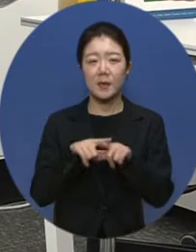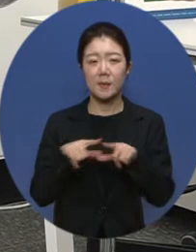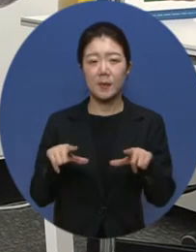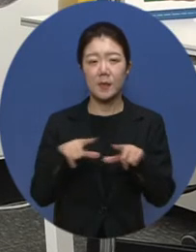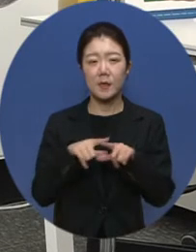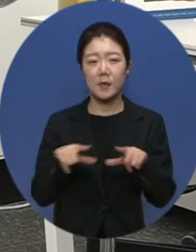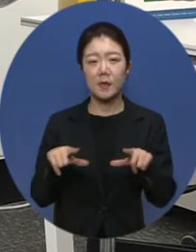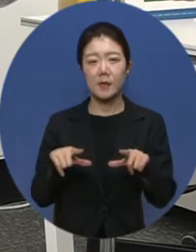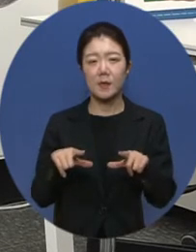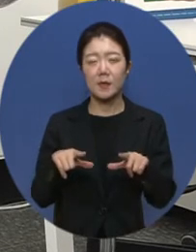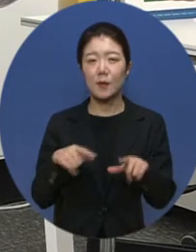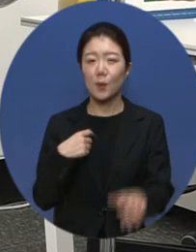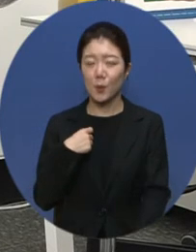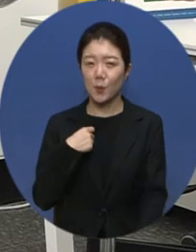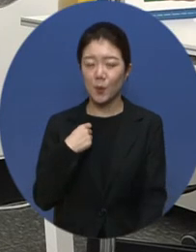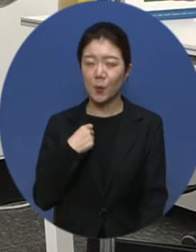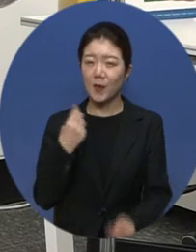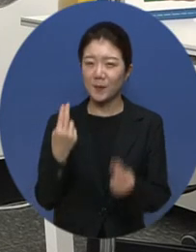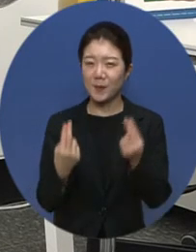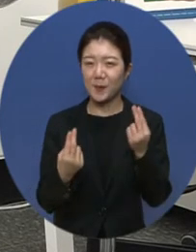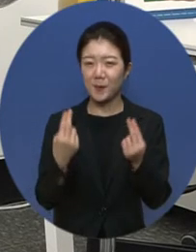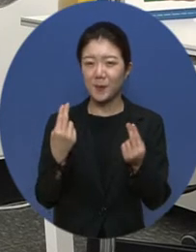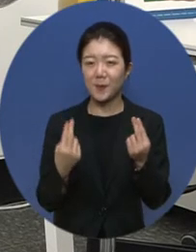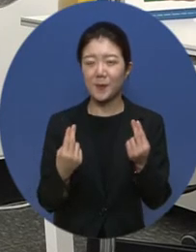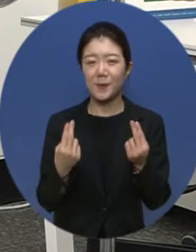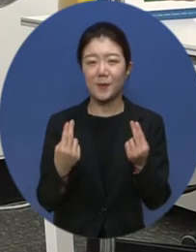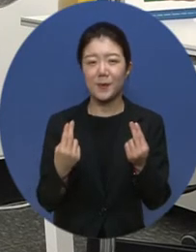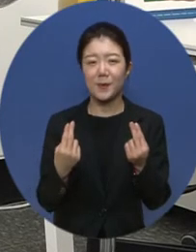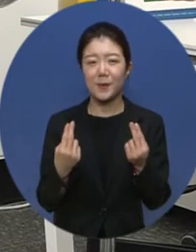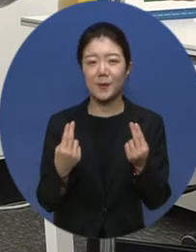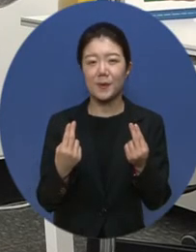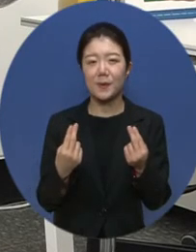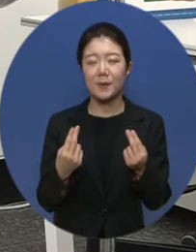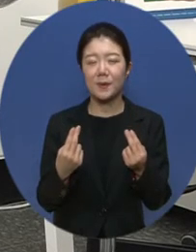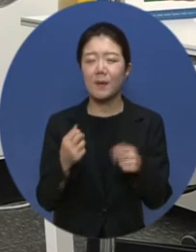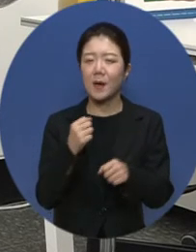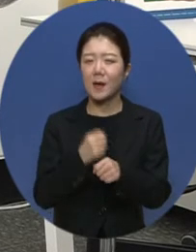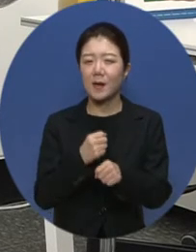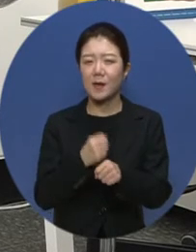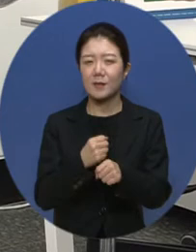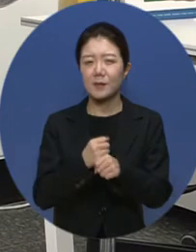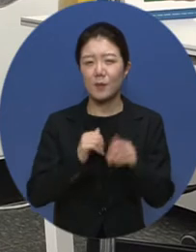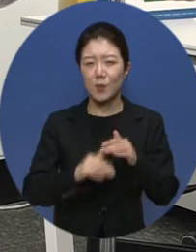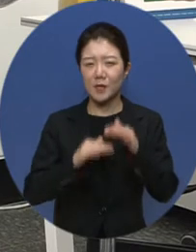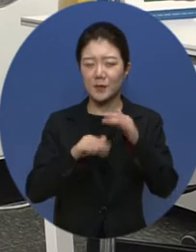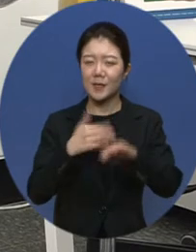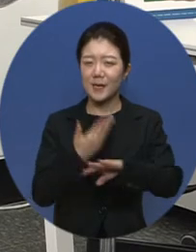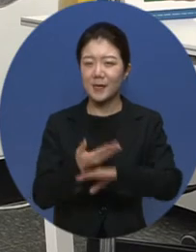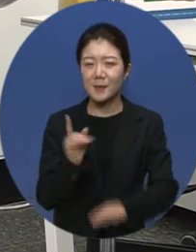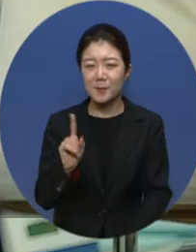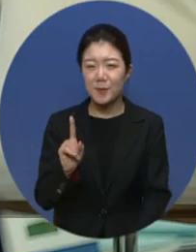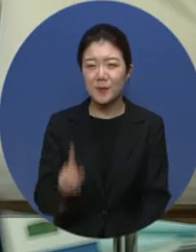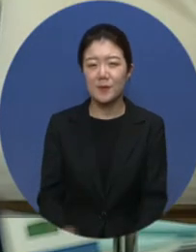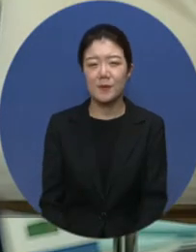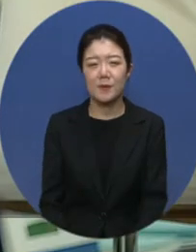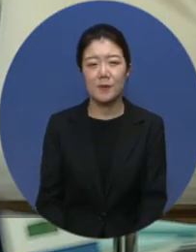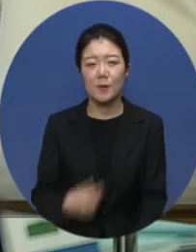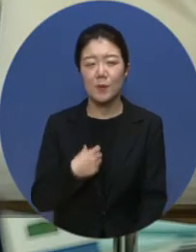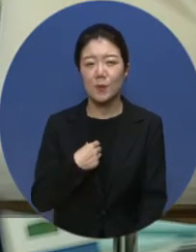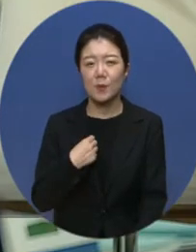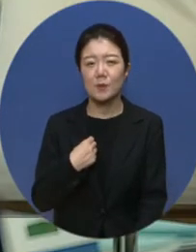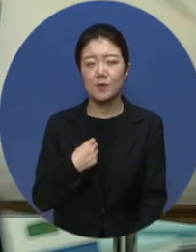일반적인 옷이랑 비교를 했을 때 네. 좀 제작 과정에서는 어떤 뭐 차이점이 있을까요?